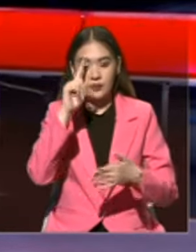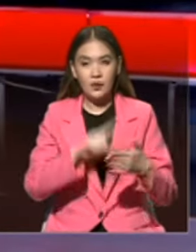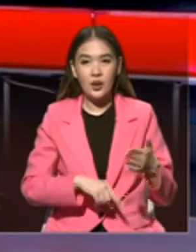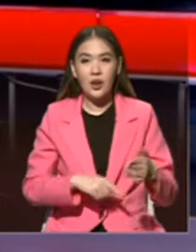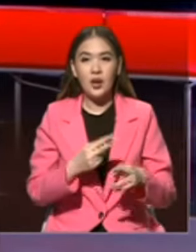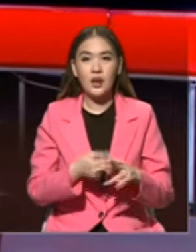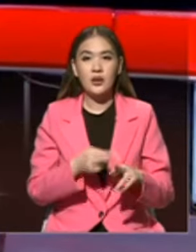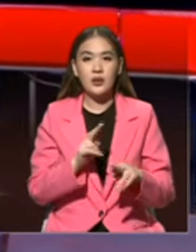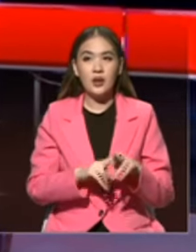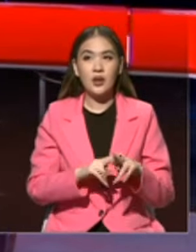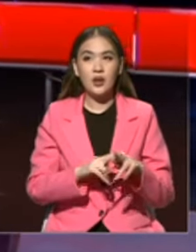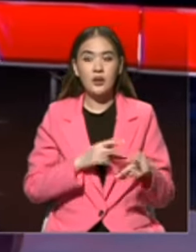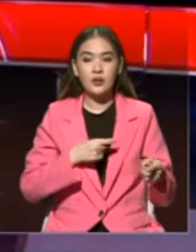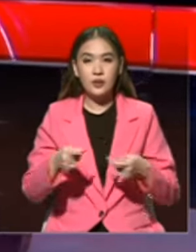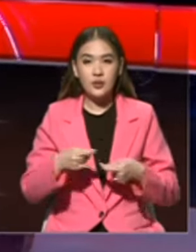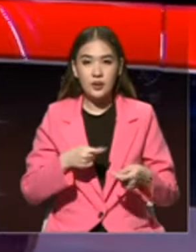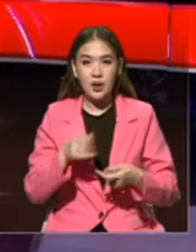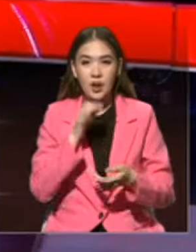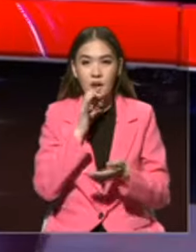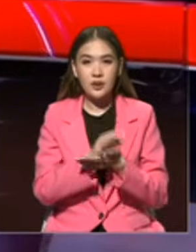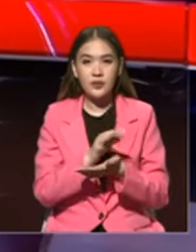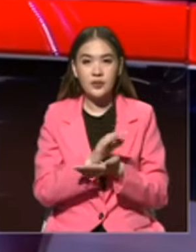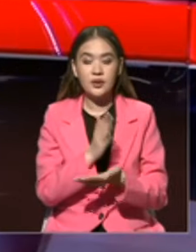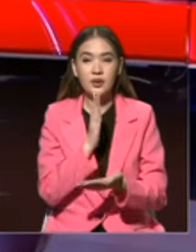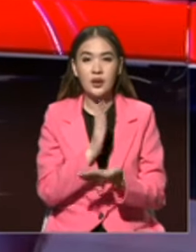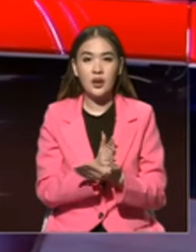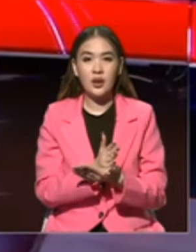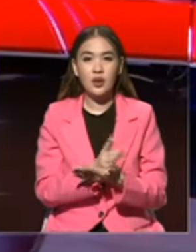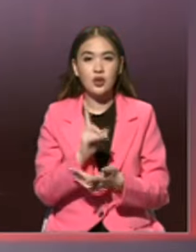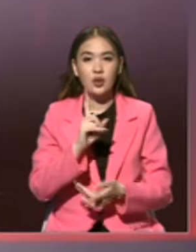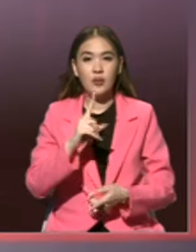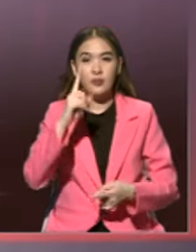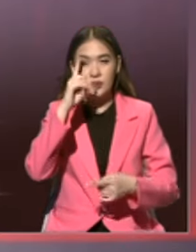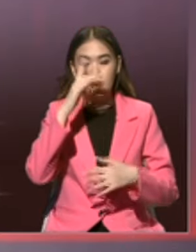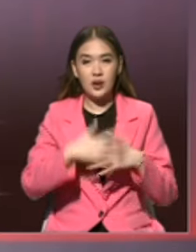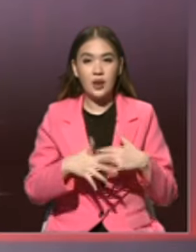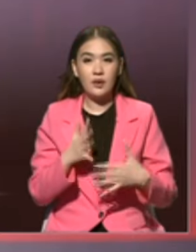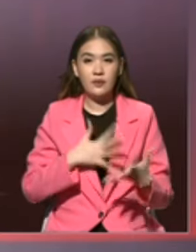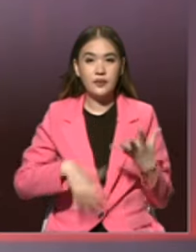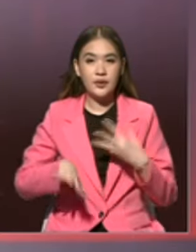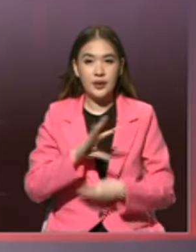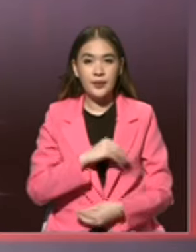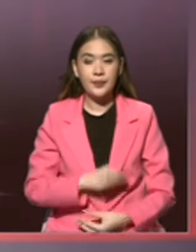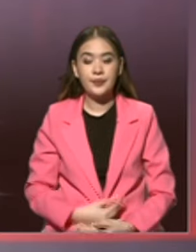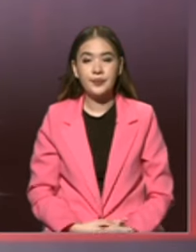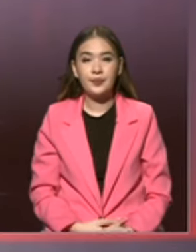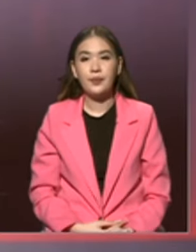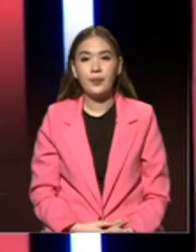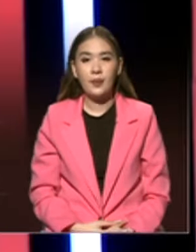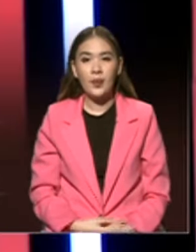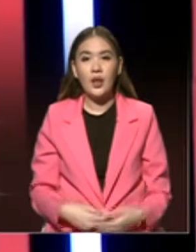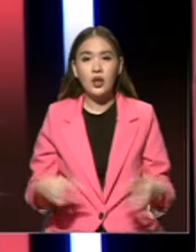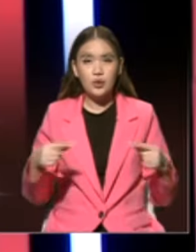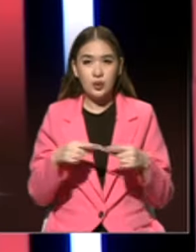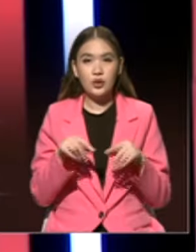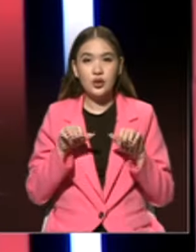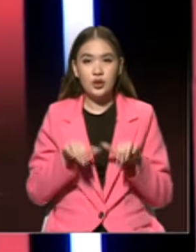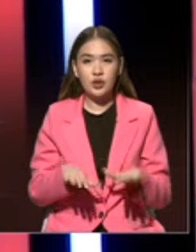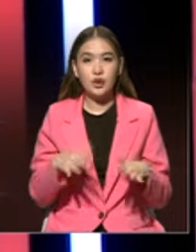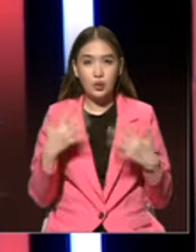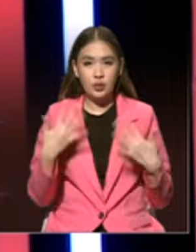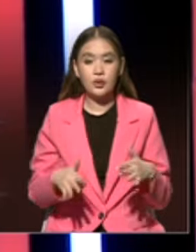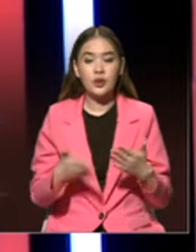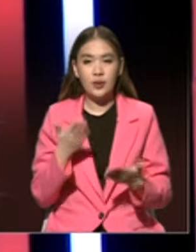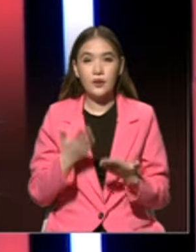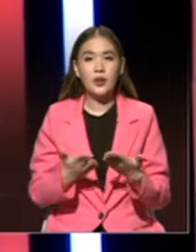бар, жергілікті атқарушы органдар бар. Құлақтарын алтын сырға. Оның нақты шешімдер қабылданып қойған шығар бізде қазір.